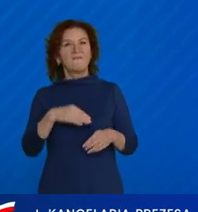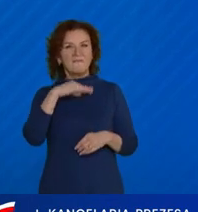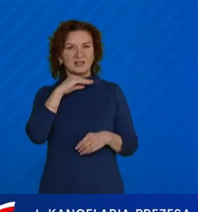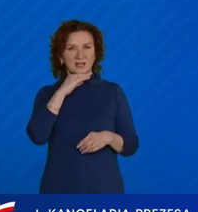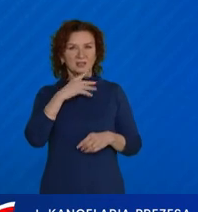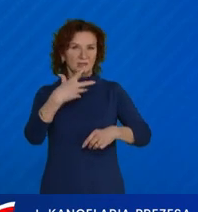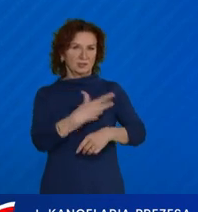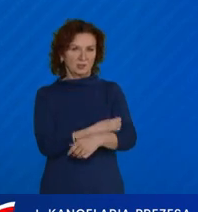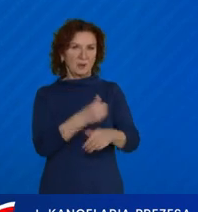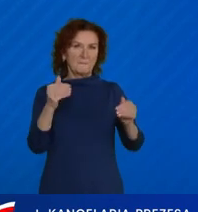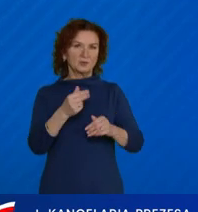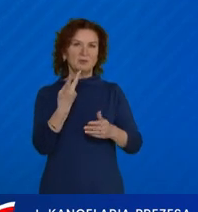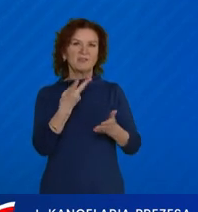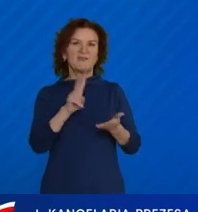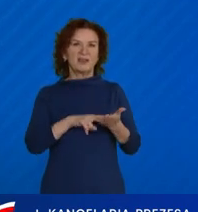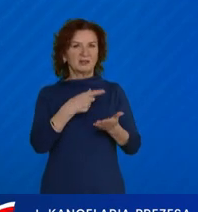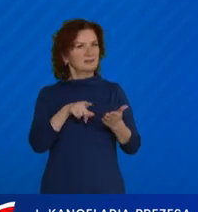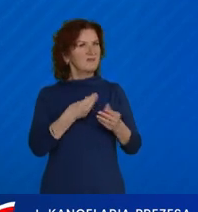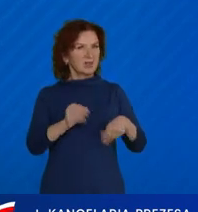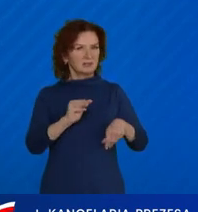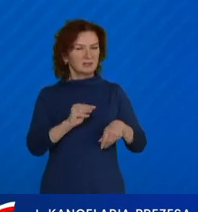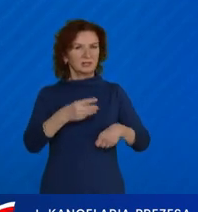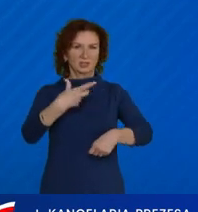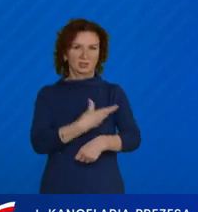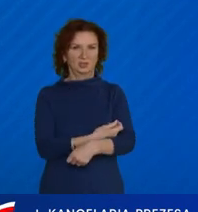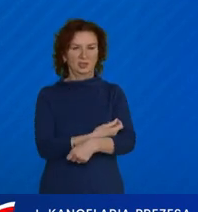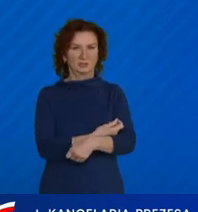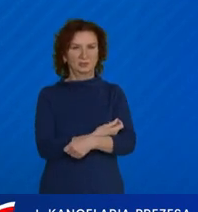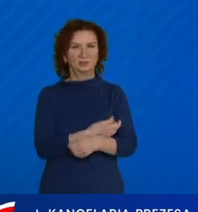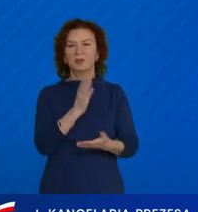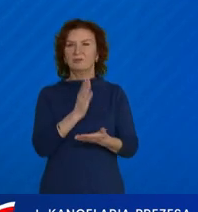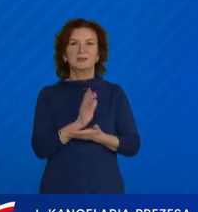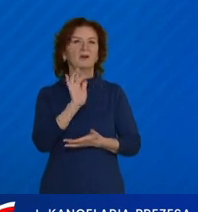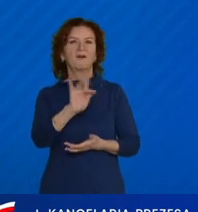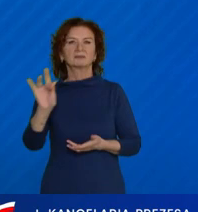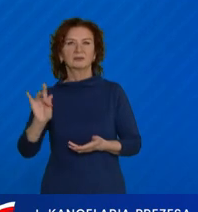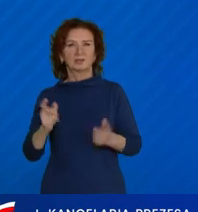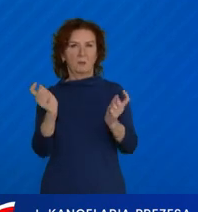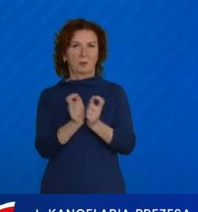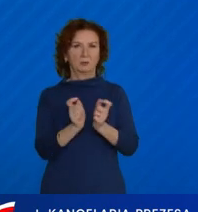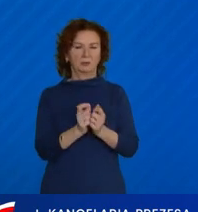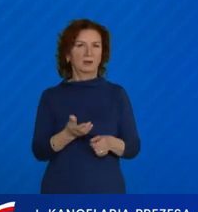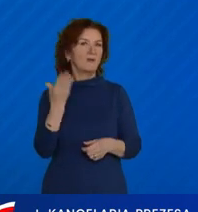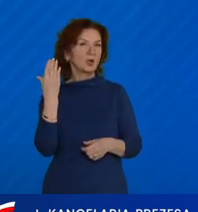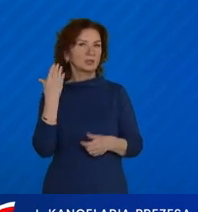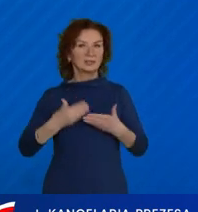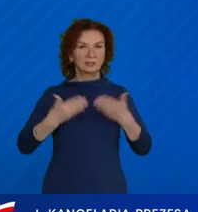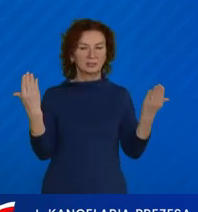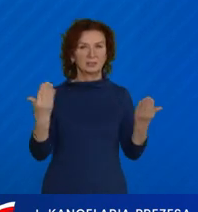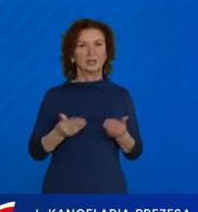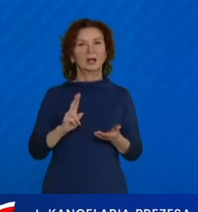dwukrotnie więcej szczepić w oparciu tylko o te punkty, które dzisiaj działają. W ostatnich dniach na